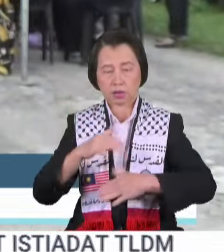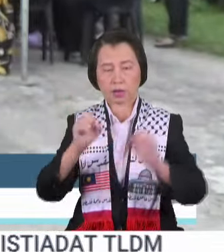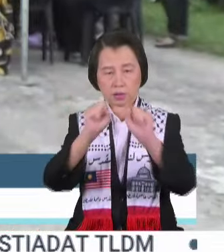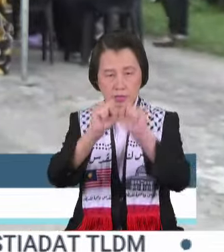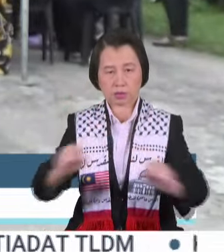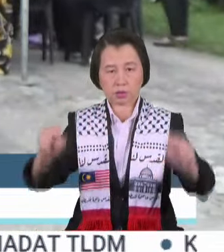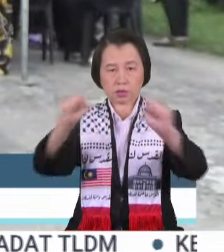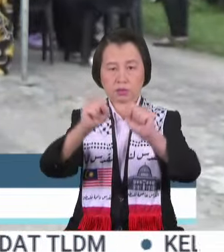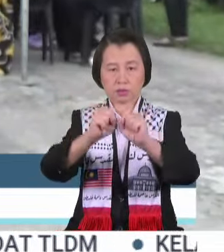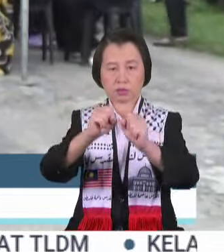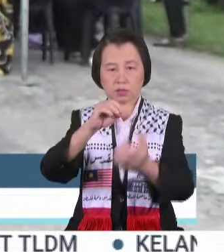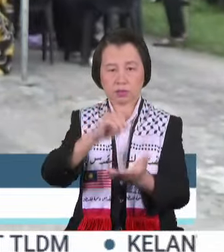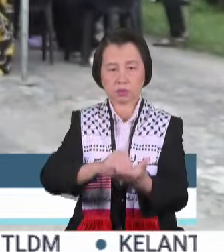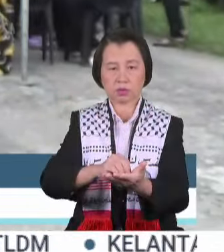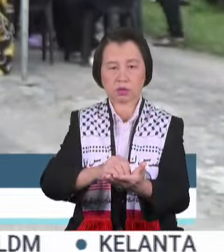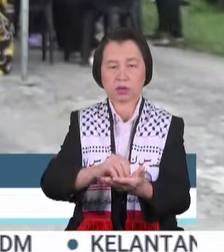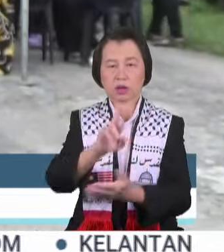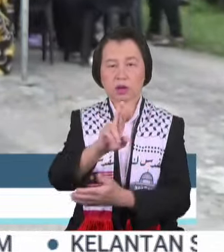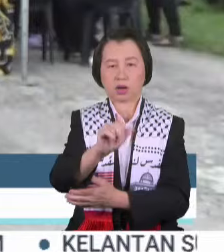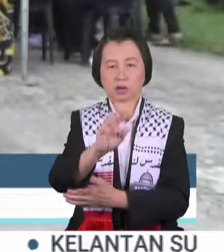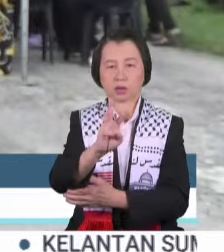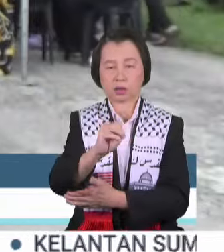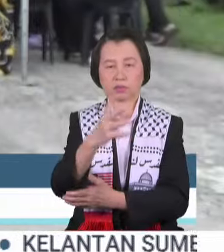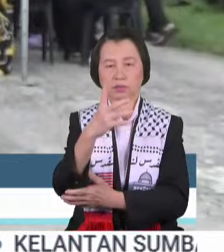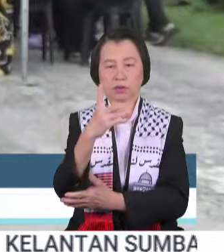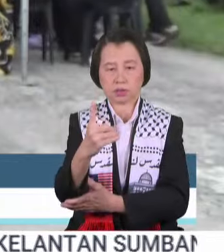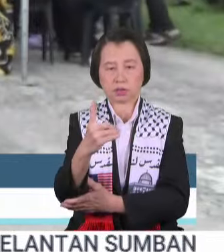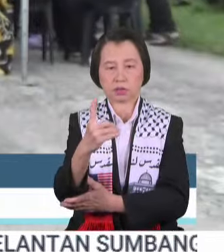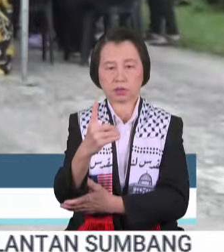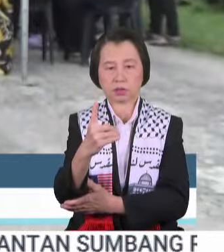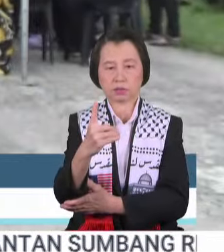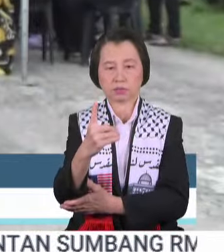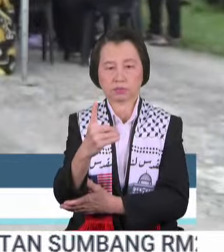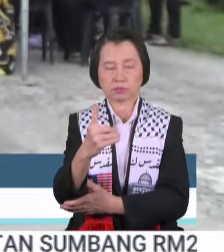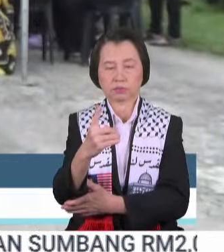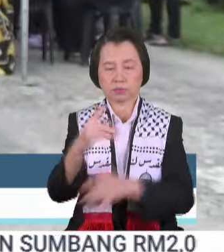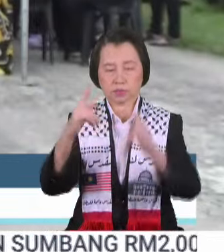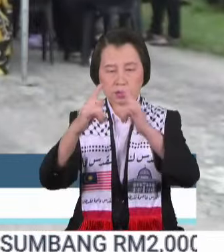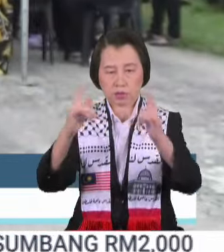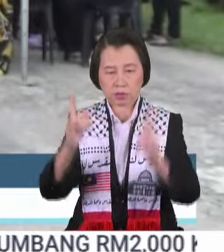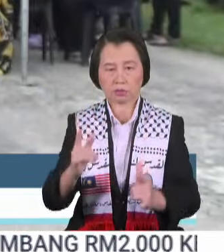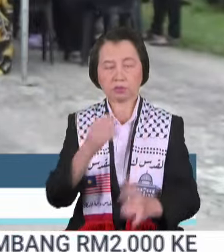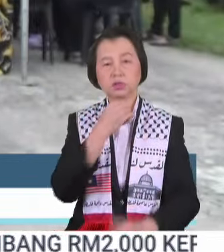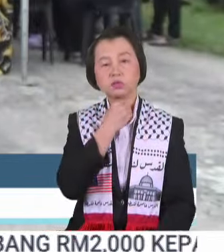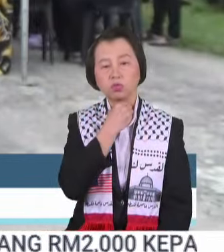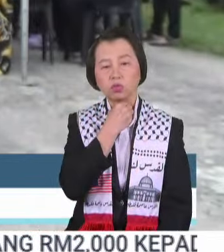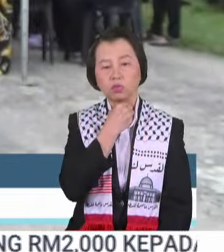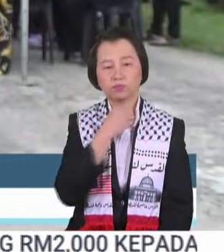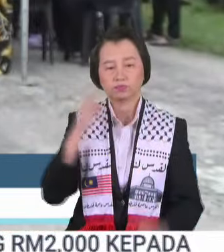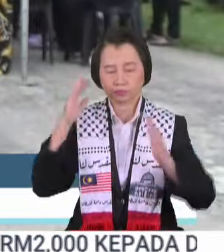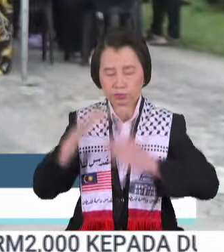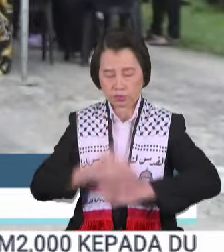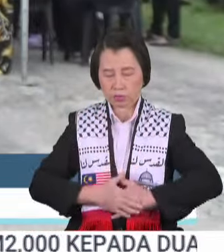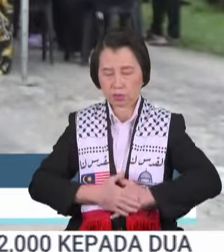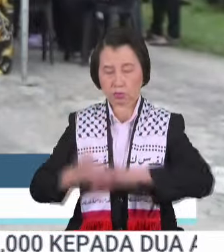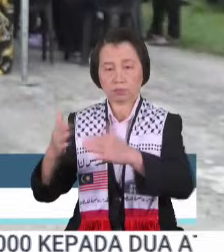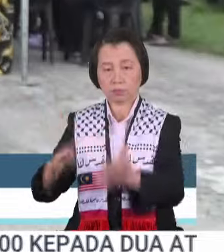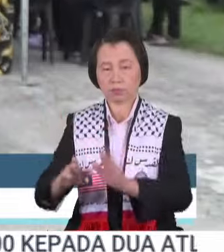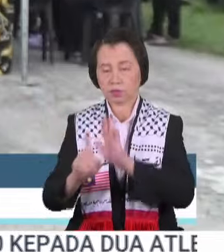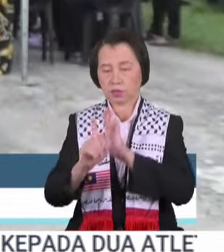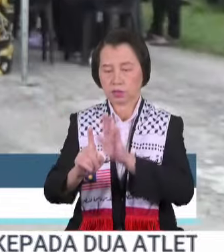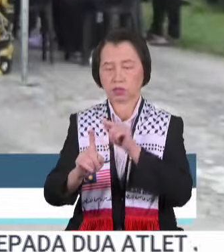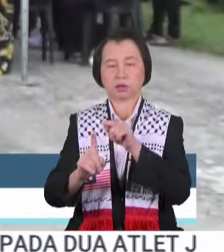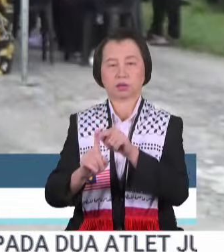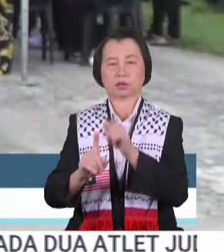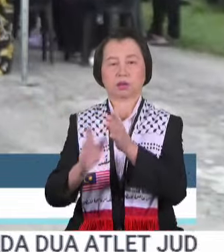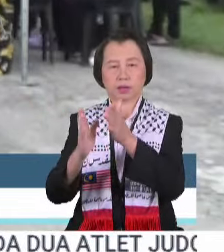Salahuddin Al-Ayubi, Batalion ke-23, Regimen Askar Melayu Diraja, Kem Gua Permai, Ipoh. Solat jenazah ini diimamkan